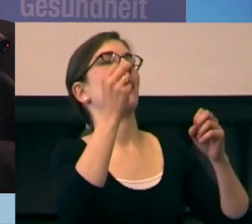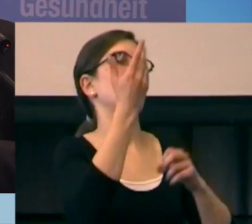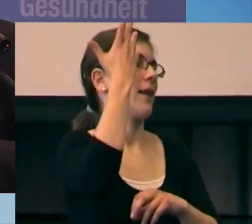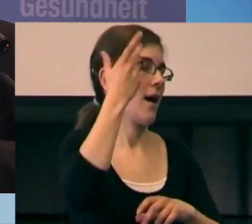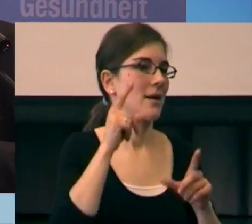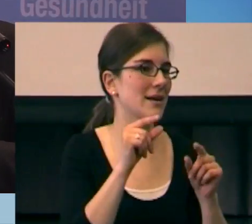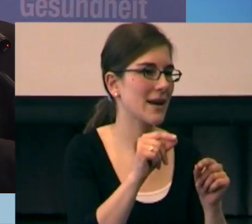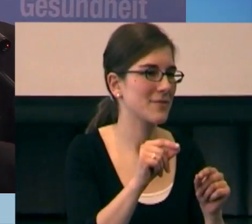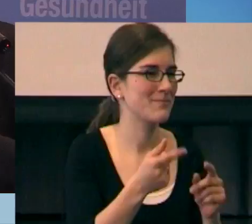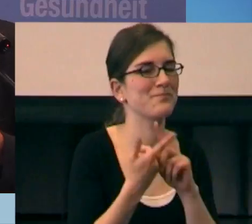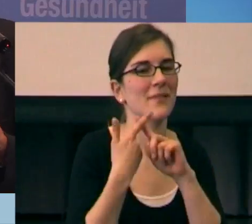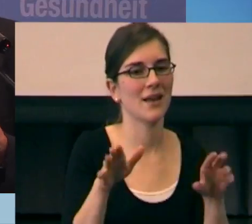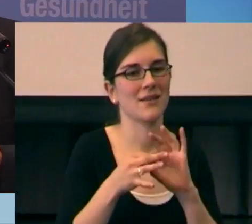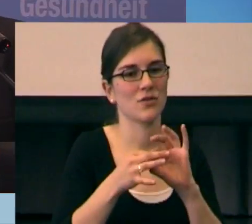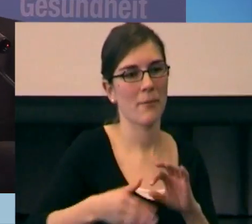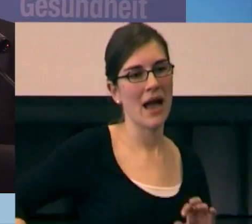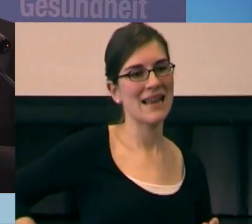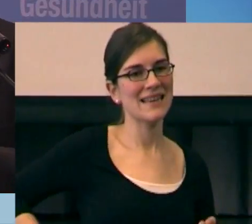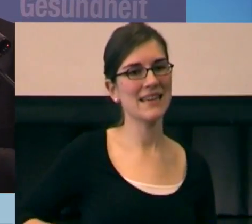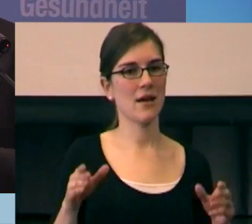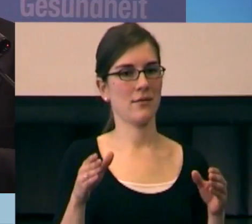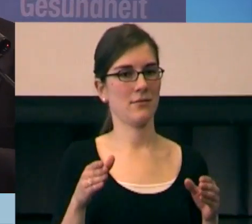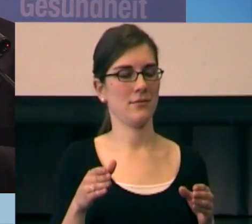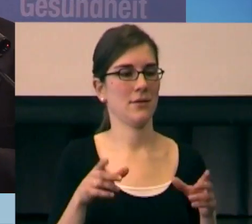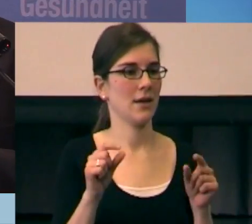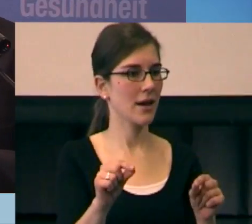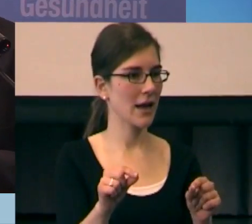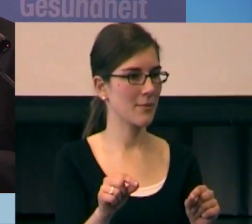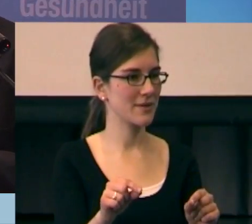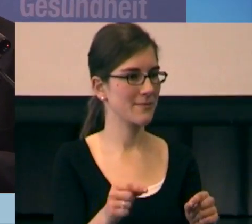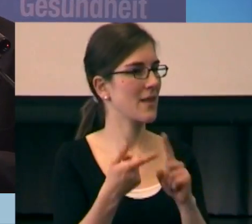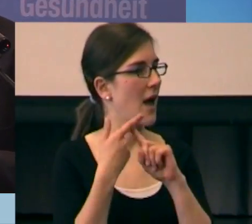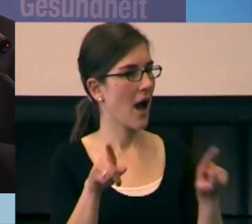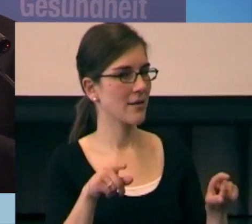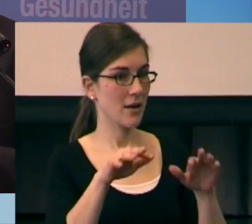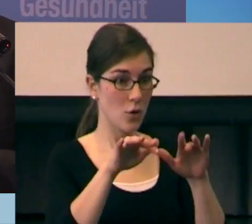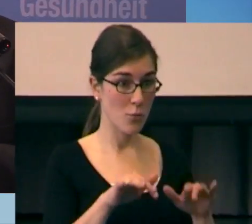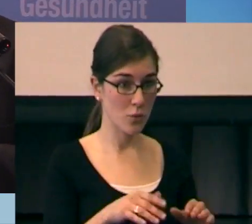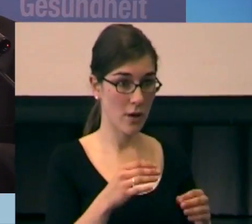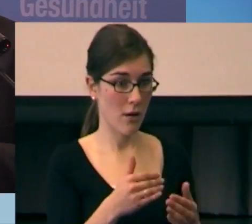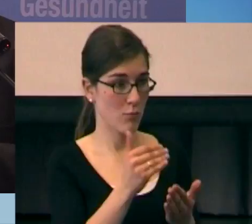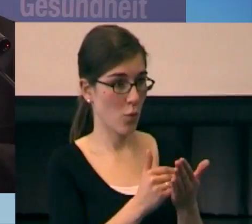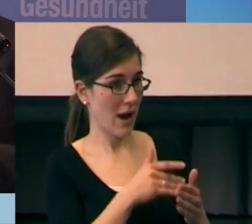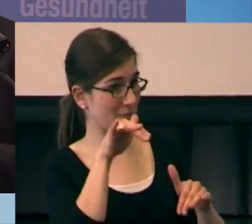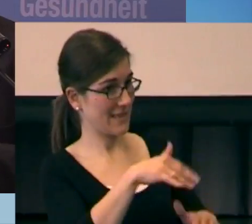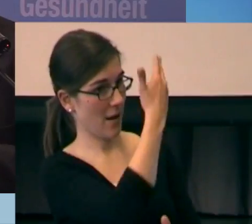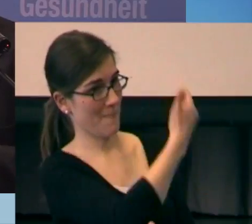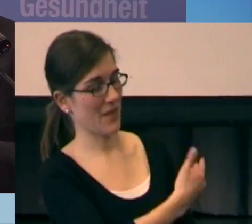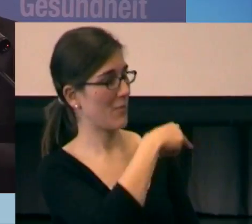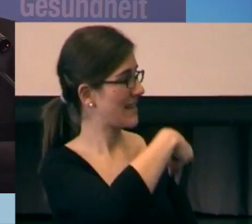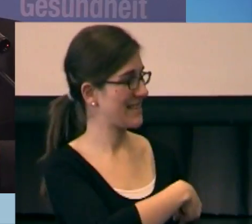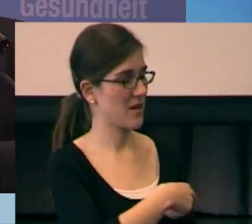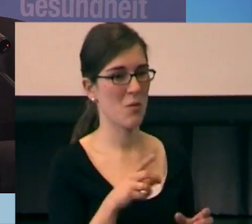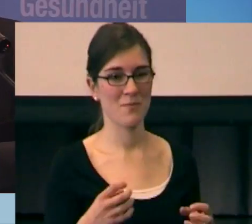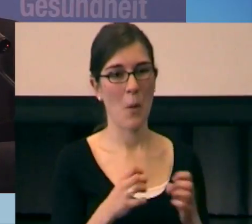beim Nierenkrebs. Da können wir viel besser umgehen mit diesen bildgebenden Verfahren. Hier gibt es das leider nicht.